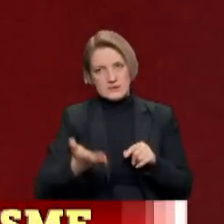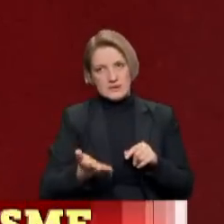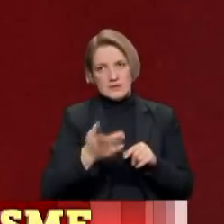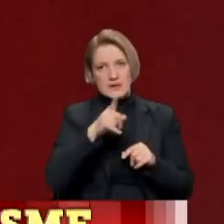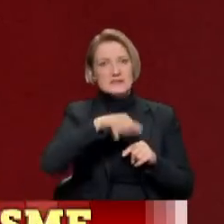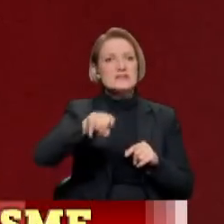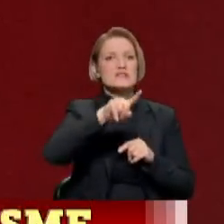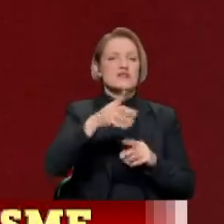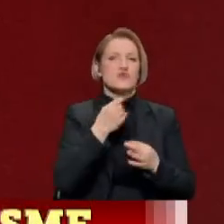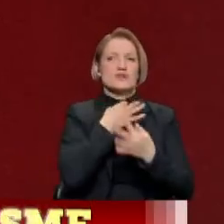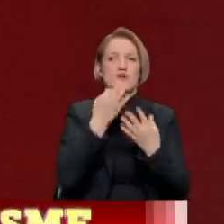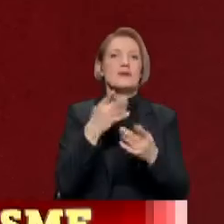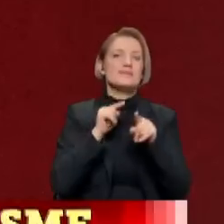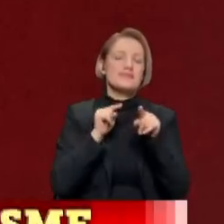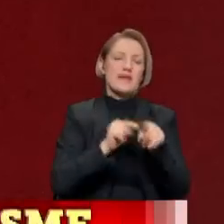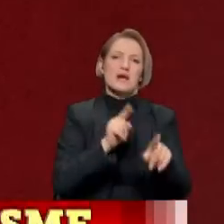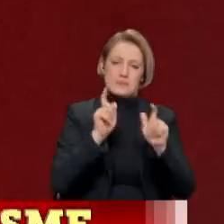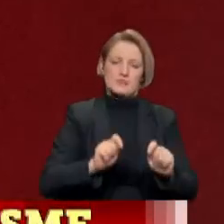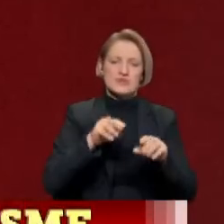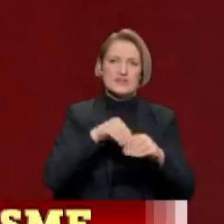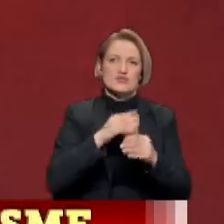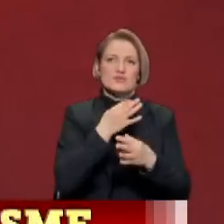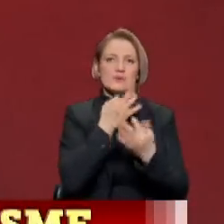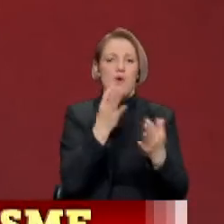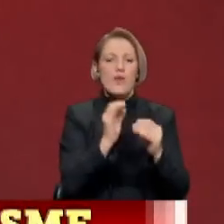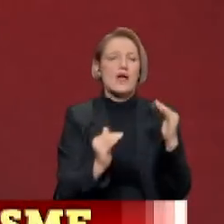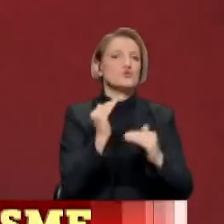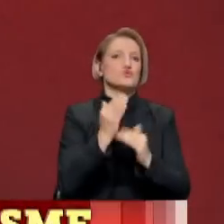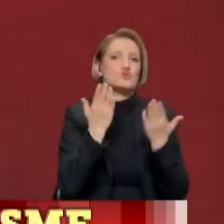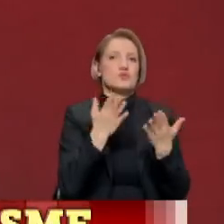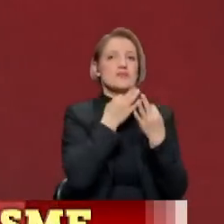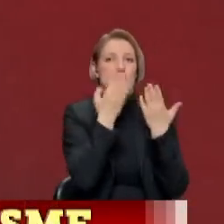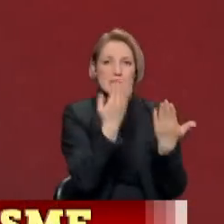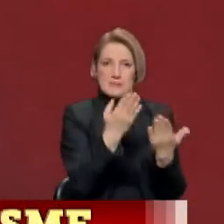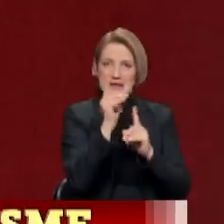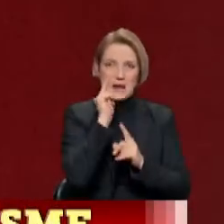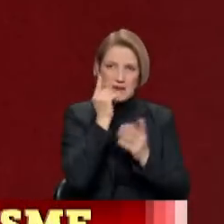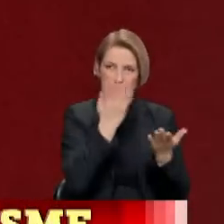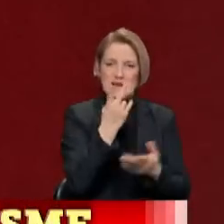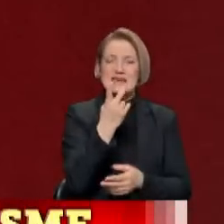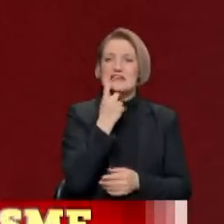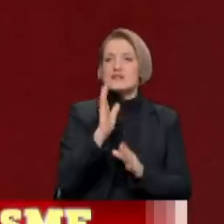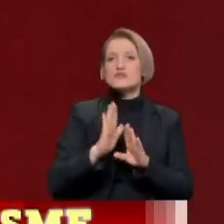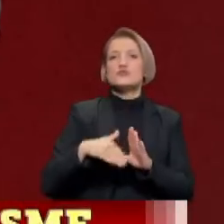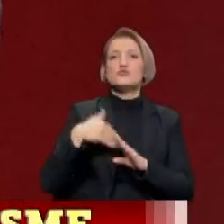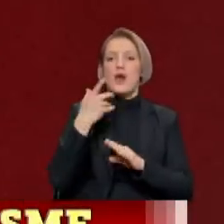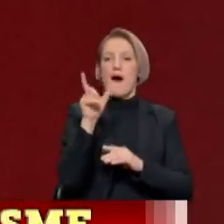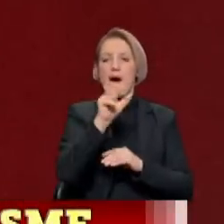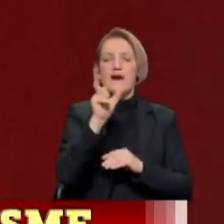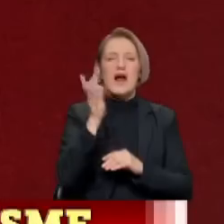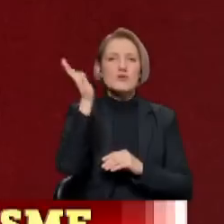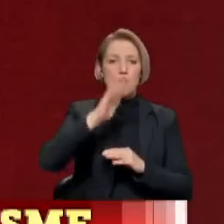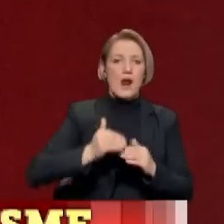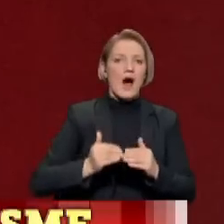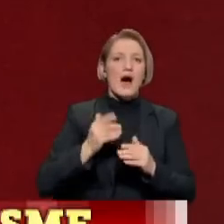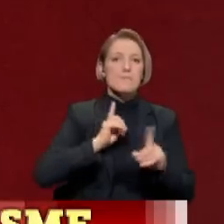Sizlere de çok teşekkür ediyoruz takip ettiğiniz için böyle. Elbette. Olağanüstü şeyleri. Ya 2 yıl sonra iddianame hazırlanıyor. Aylar sonraya duruşma